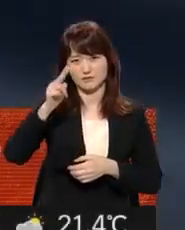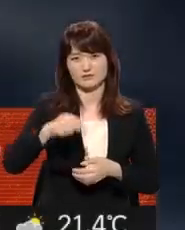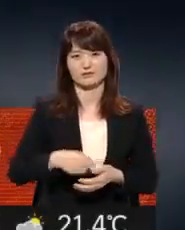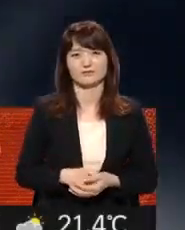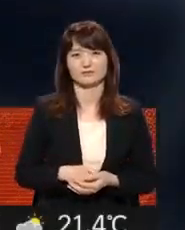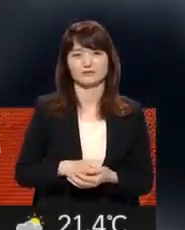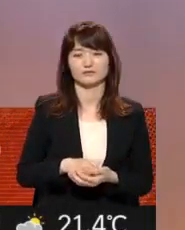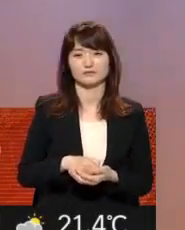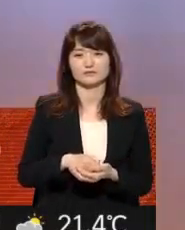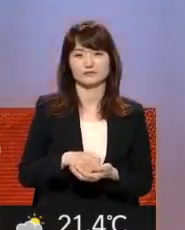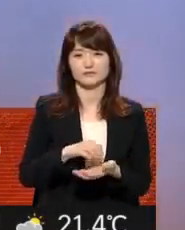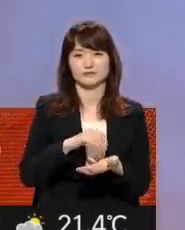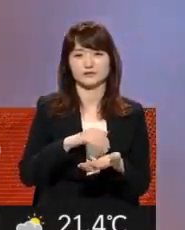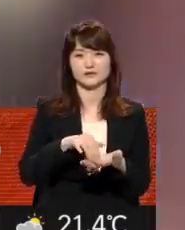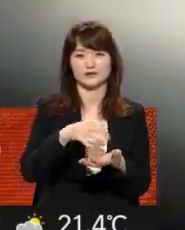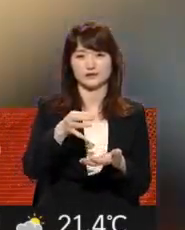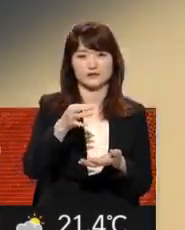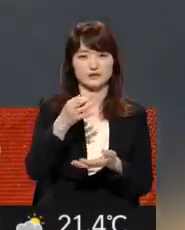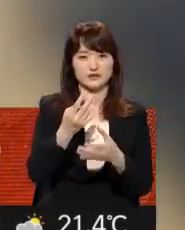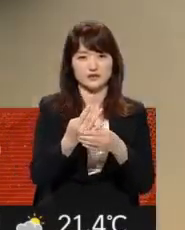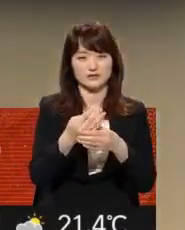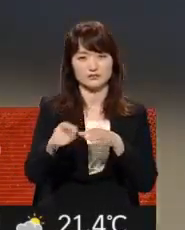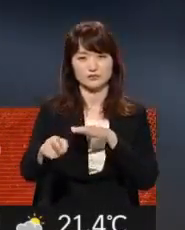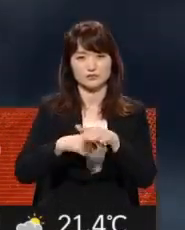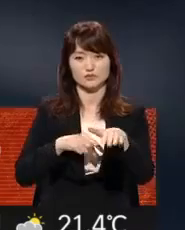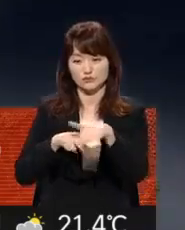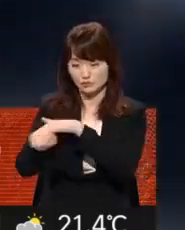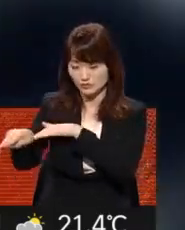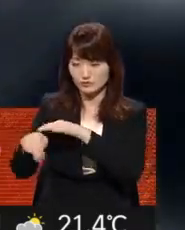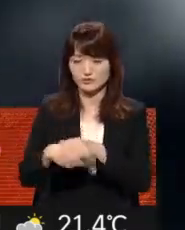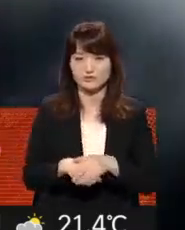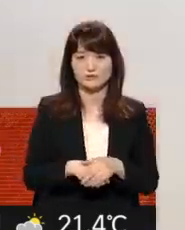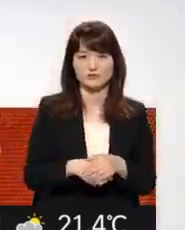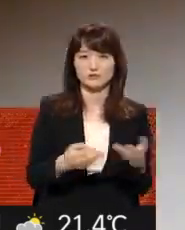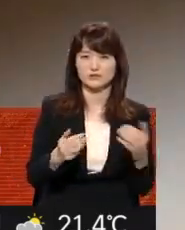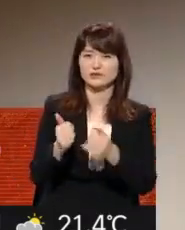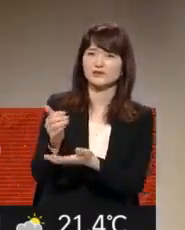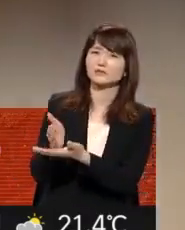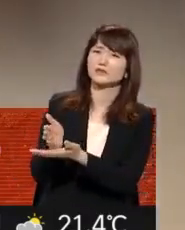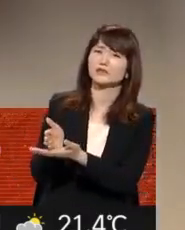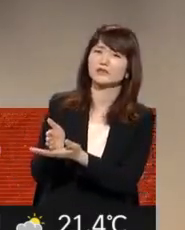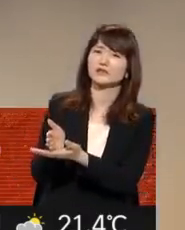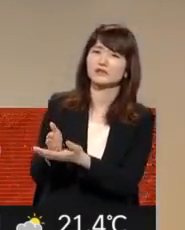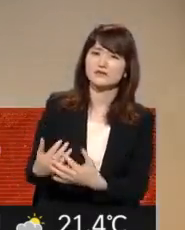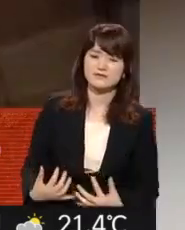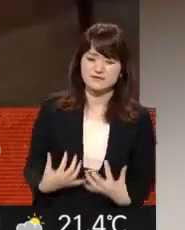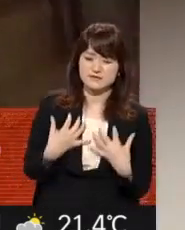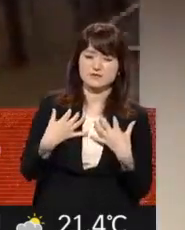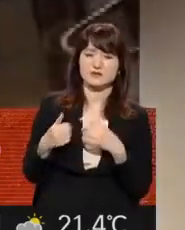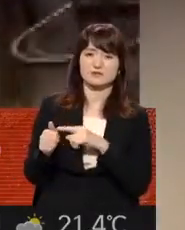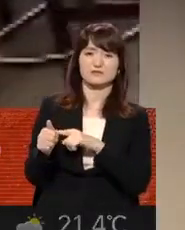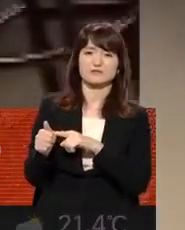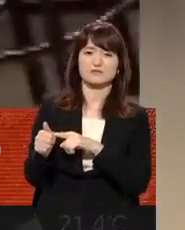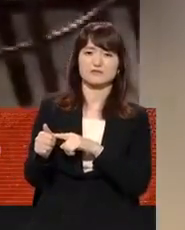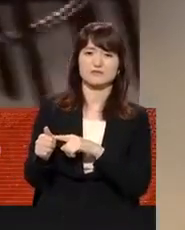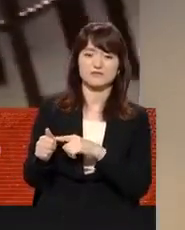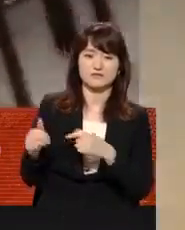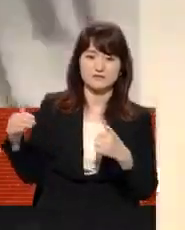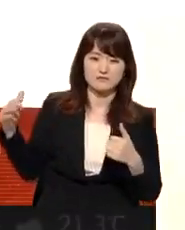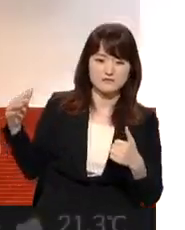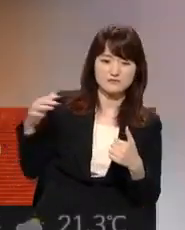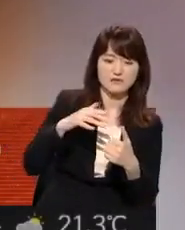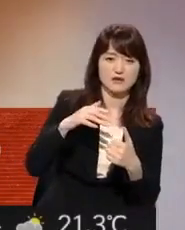또 계산대에 있던 현금까지 훔쳐서 달아났습니다. 동료 직원들이 말려보려고 했지만 이미 너무 흥분한 상태라서 사람까지